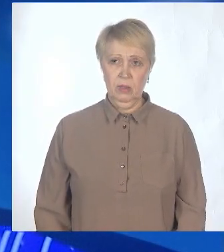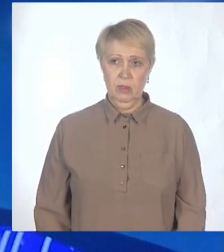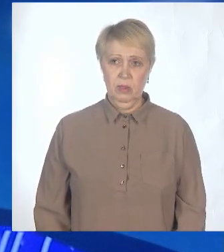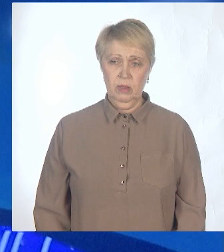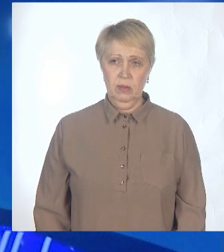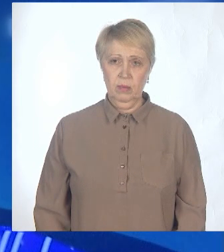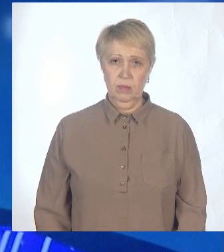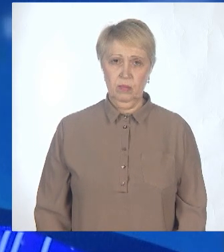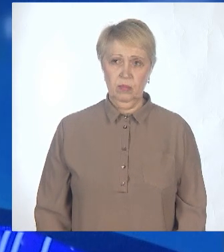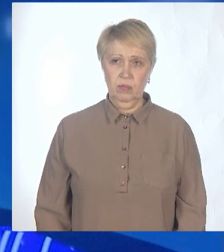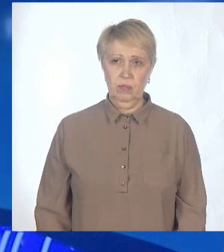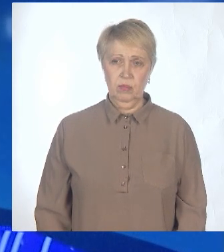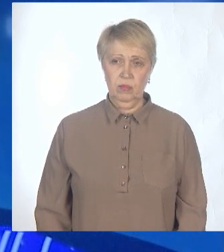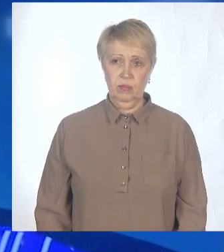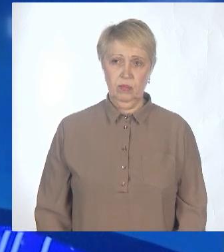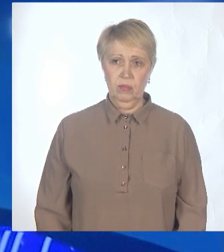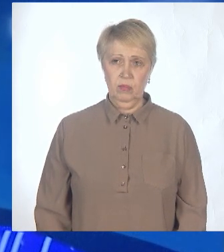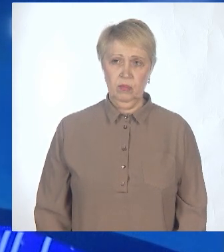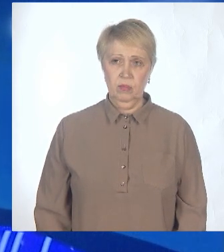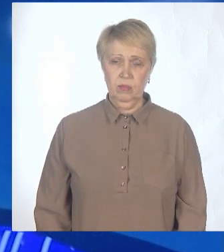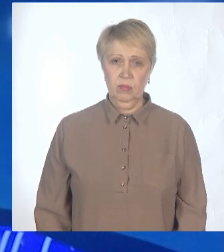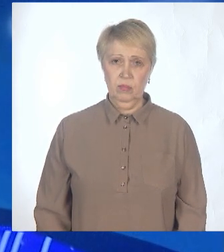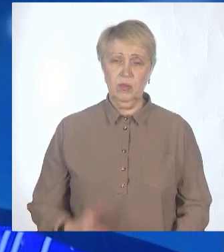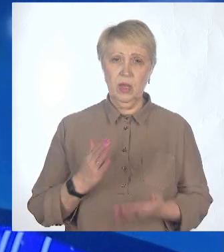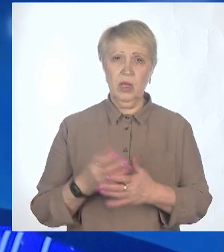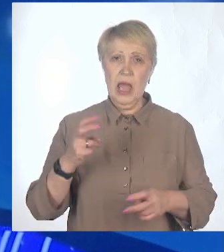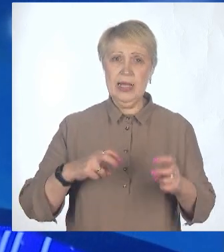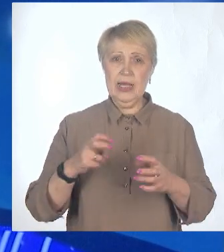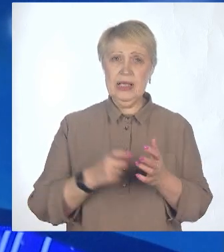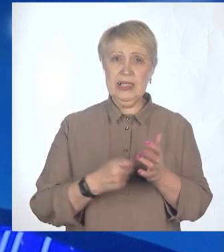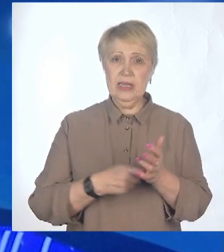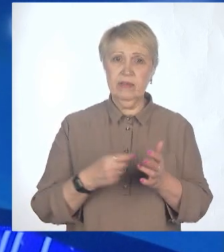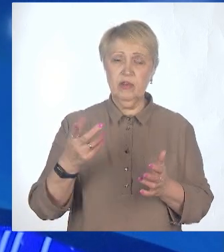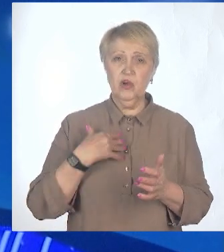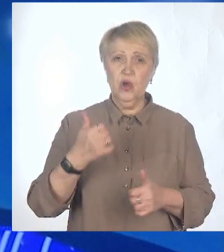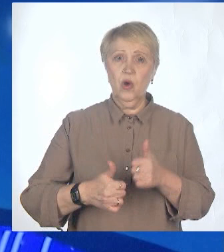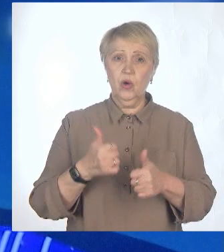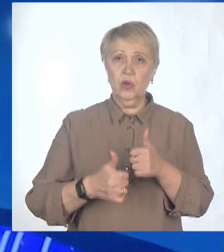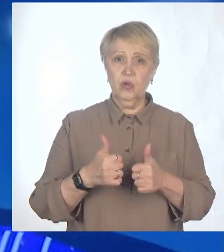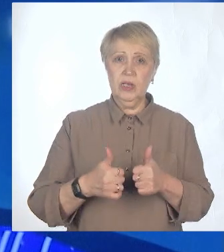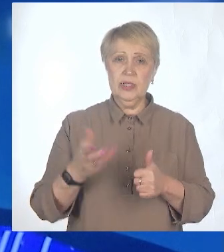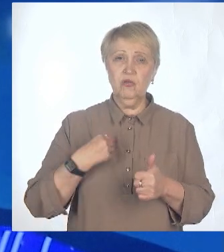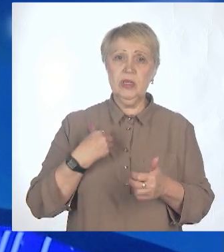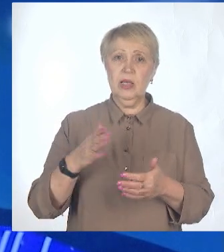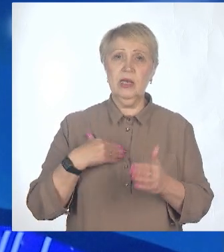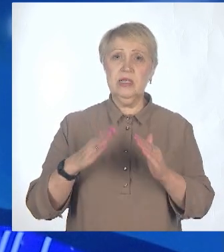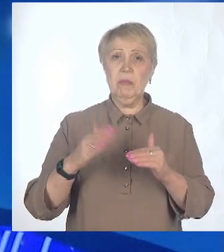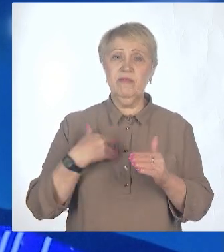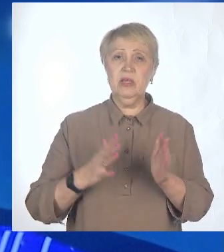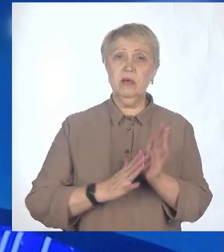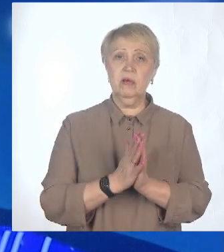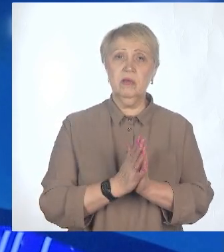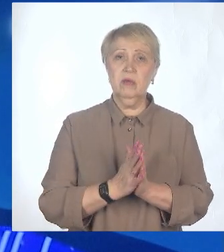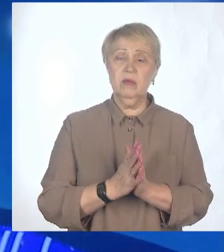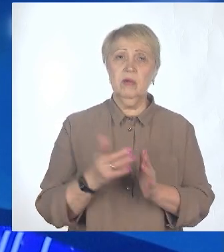да, HeadHunter публиковал исследование, что как бы конкуренция за вакансии растет. Означает ли это,